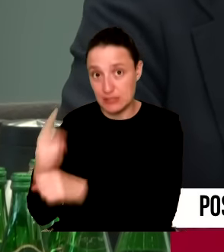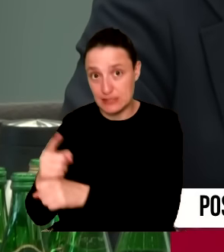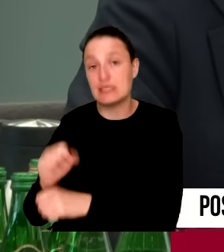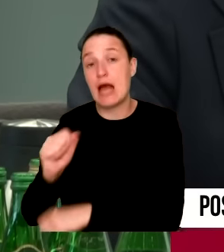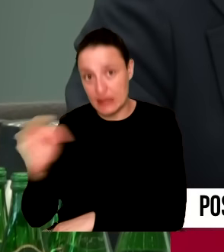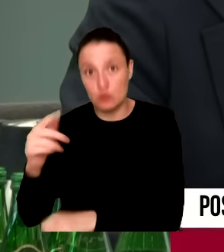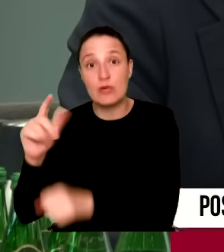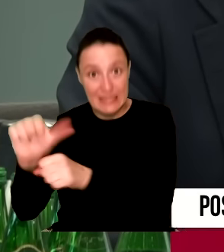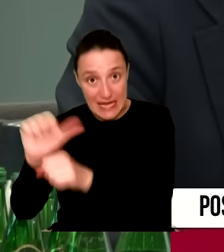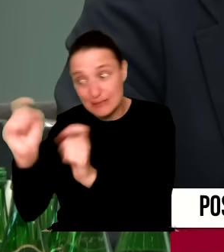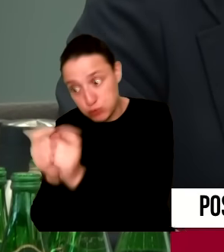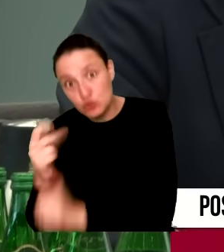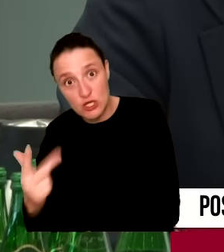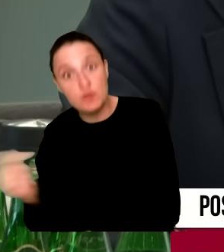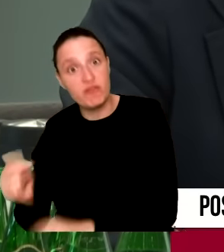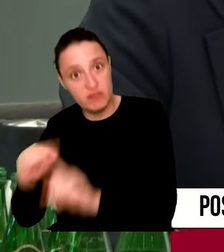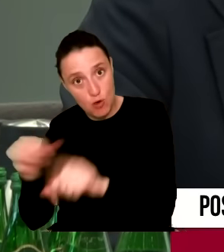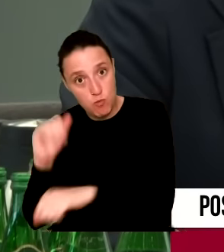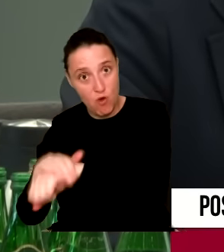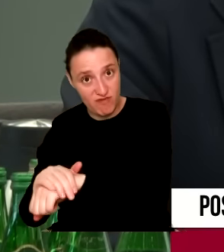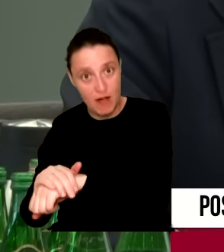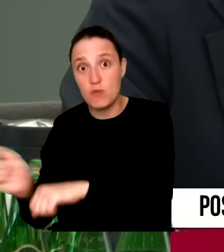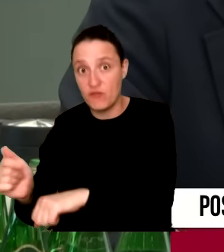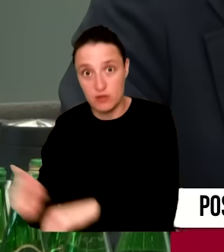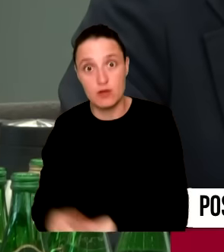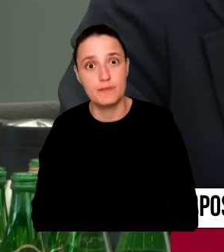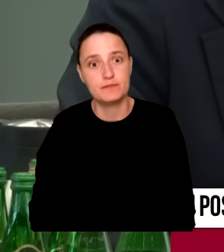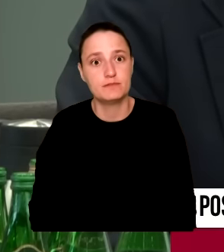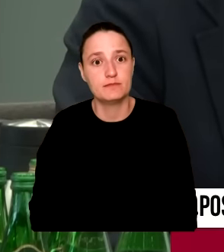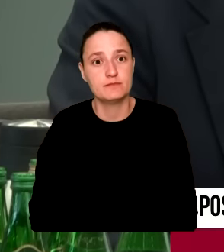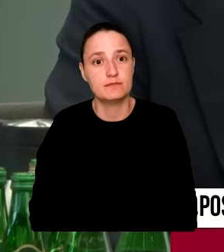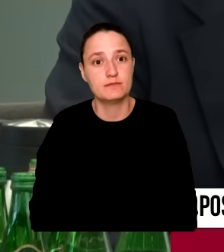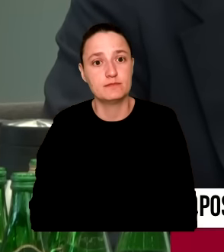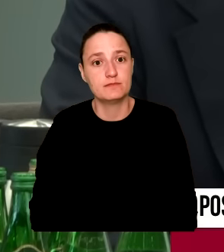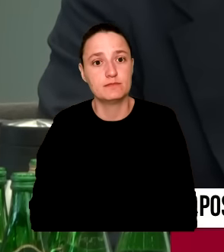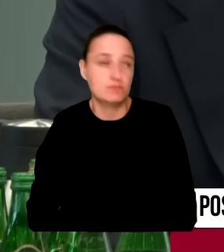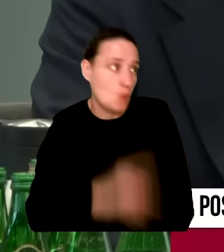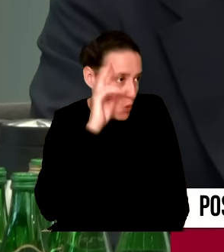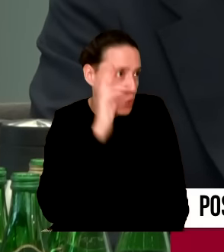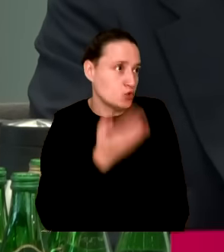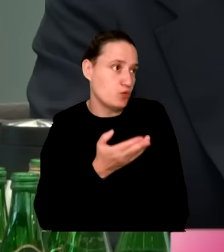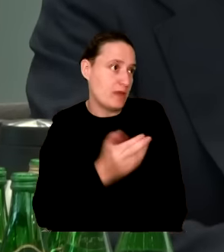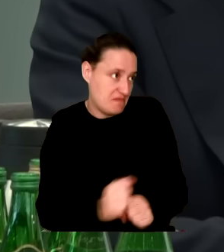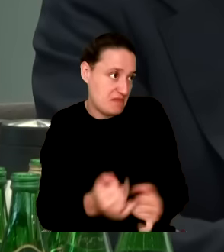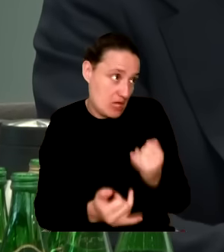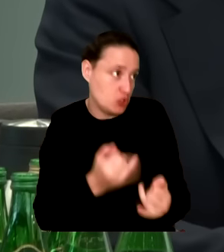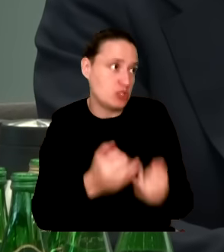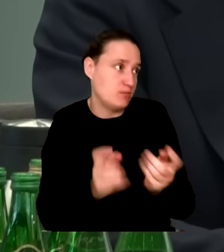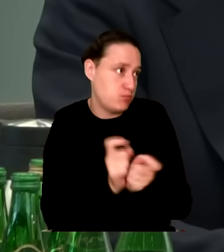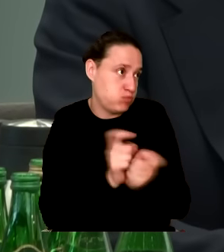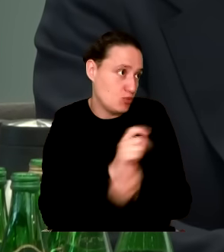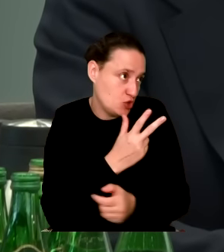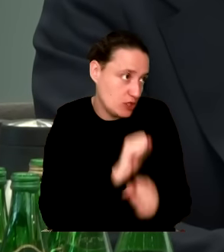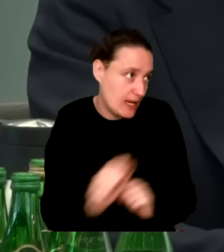bardzo jasno wskazane to że że musi być umowa No rozumiem Jeśli jest tutaj zawarta taka formuła